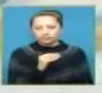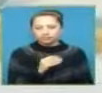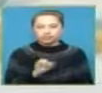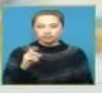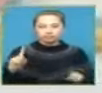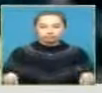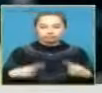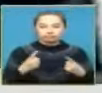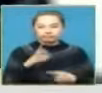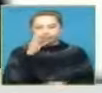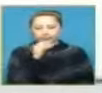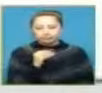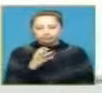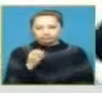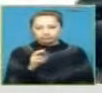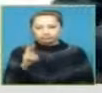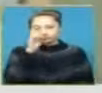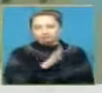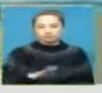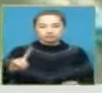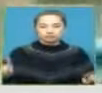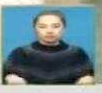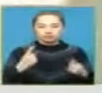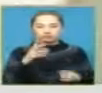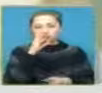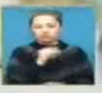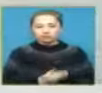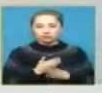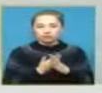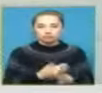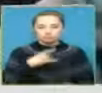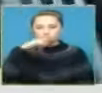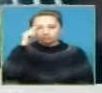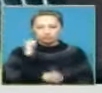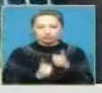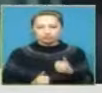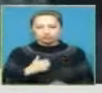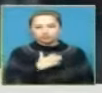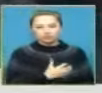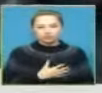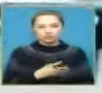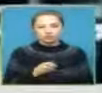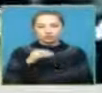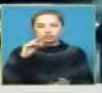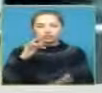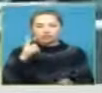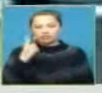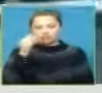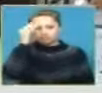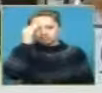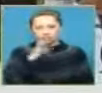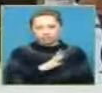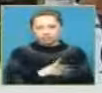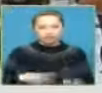Саяси науқанның өтуі ел болашағына бейжай қарамайтын әрбір қазақстандық үшін маңызды. Ортақ пікір осыған келіп